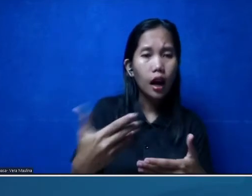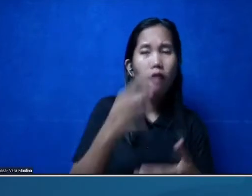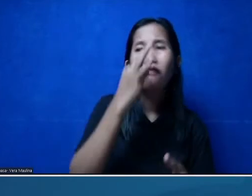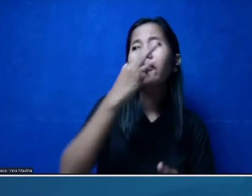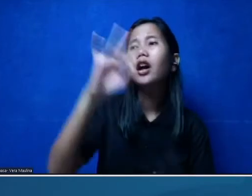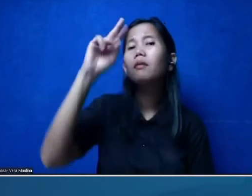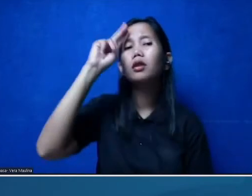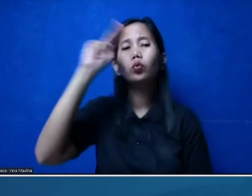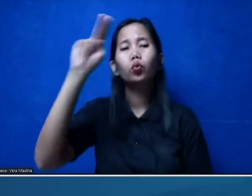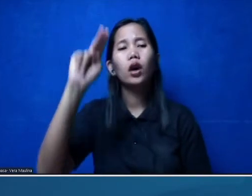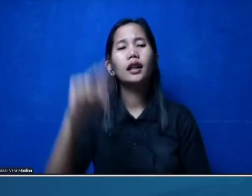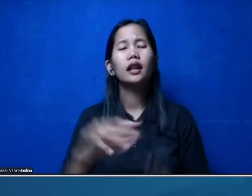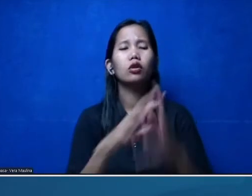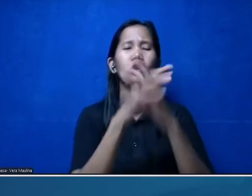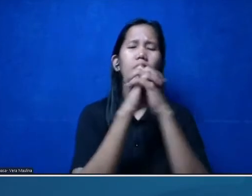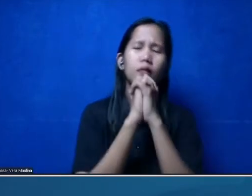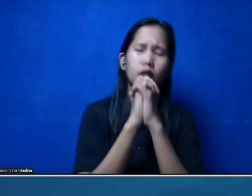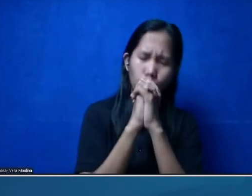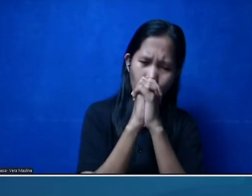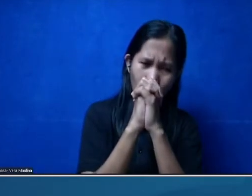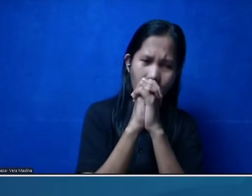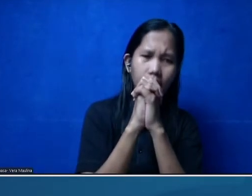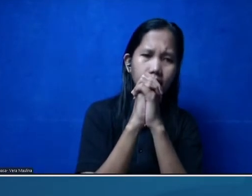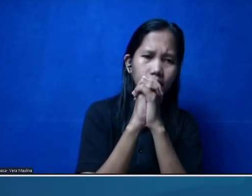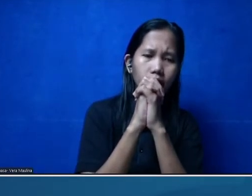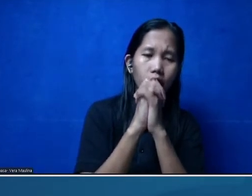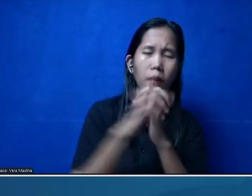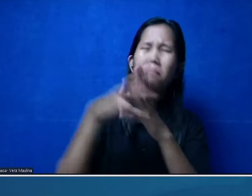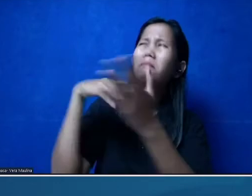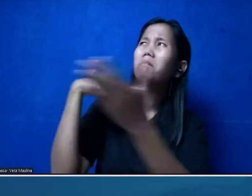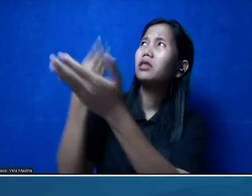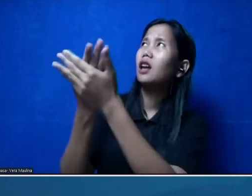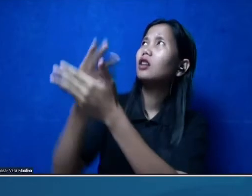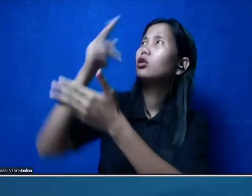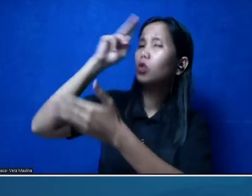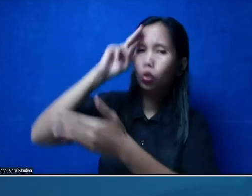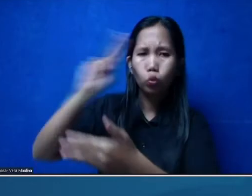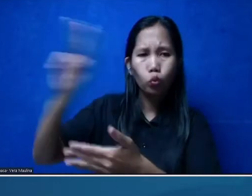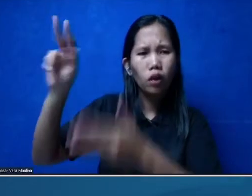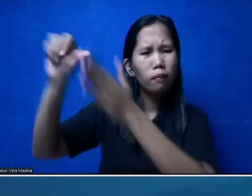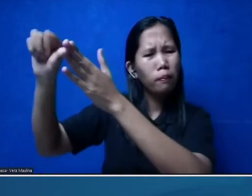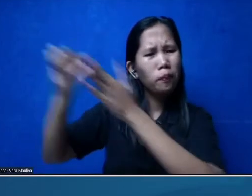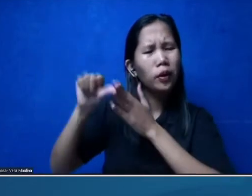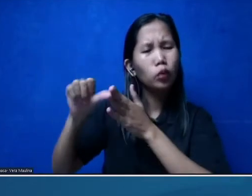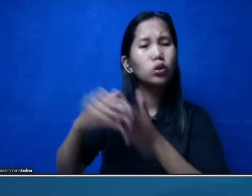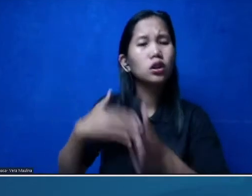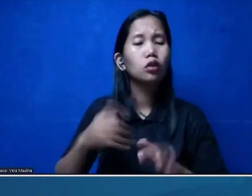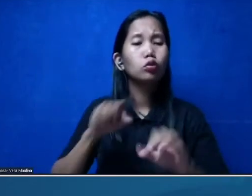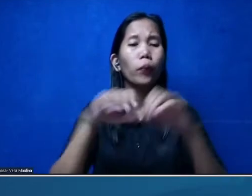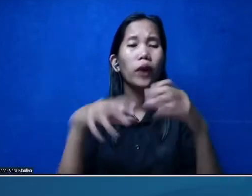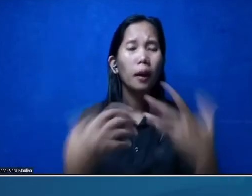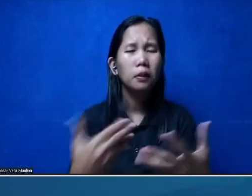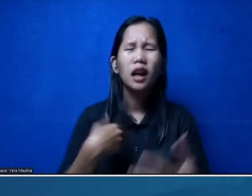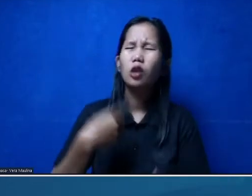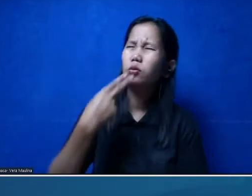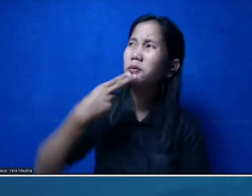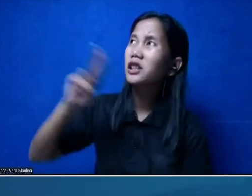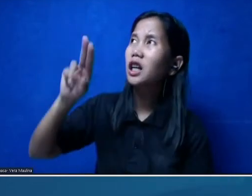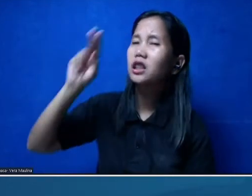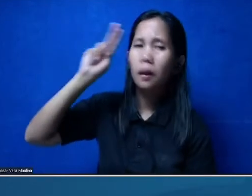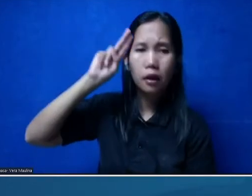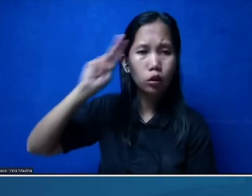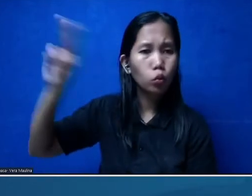saya supaya saya percaya kepada firman dan saya tidak terjebak dengan penipuan daripada iblis karena inilah modus